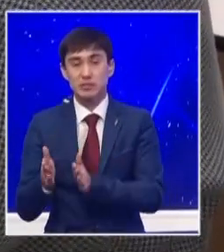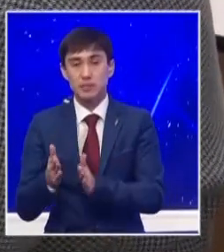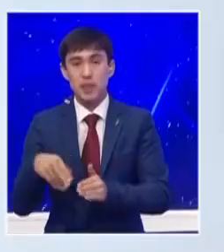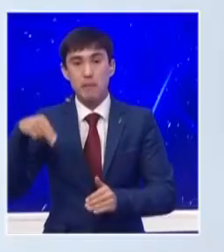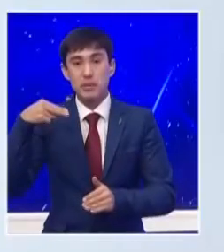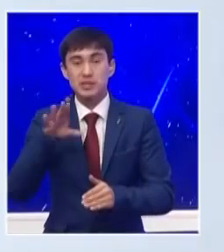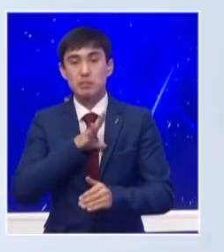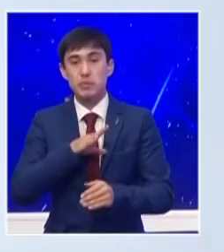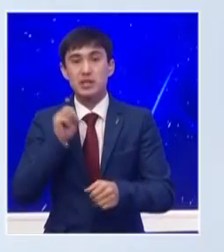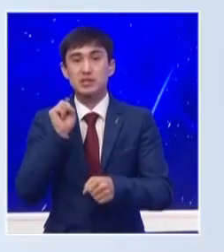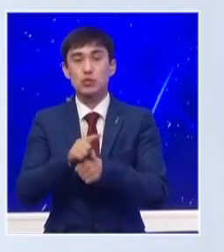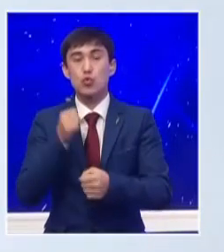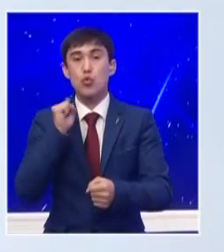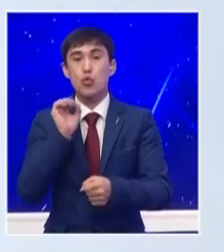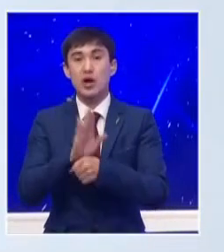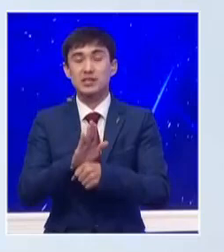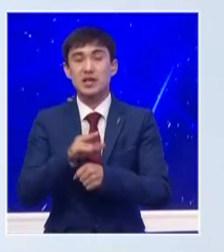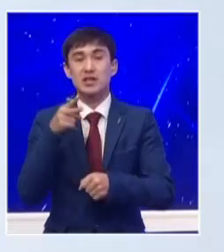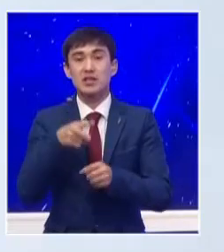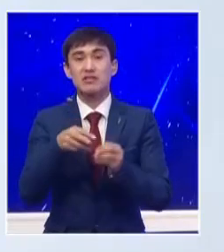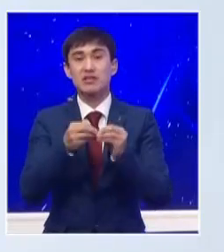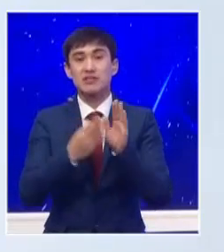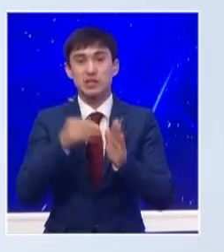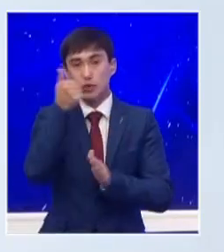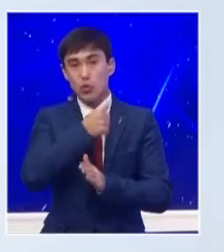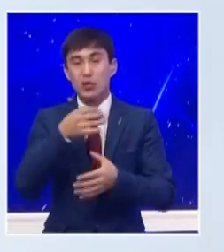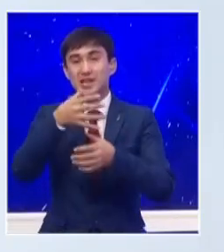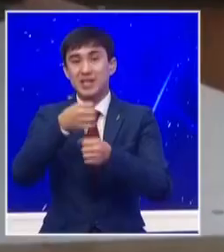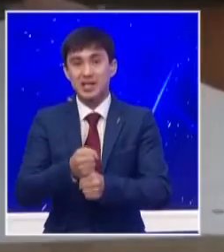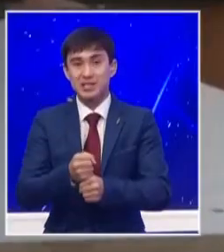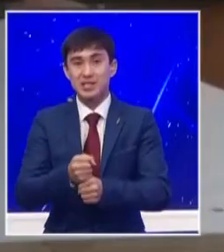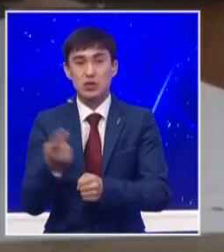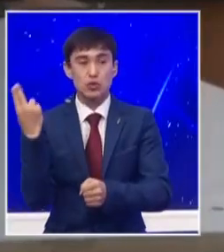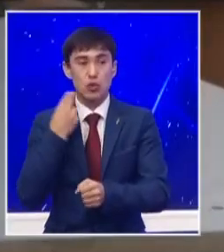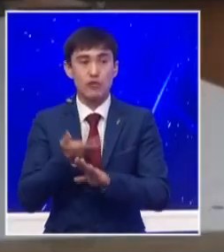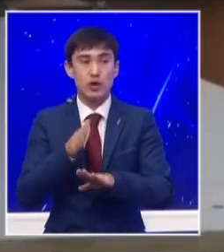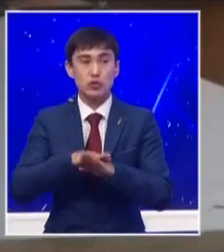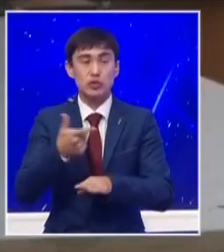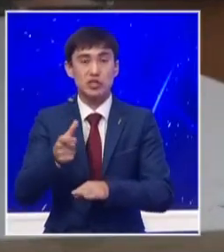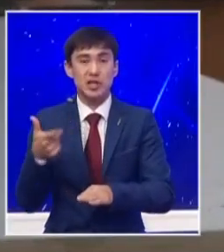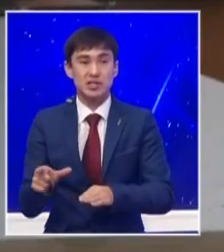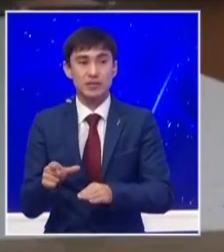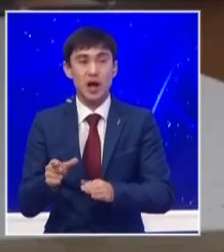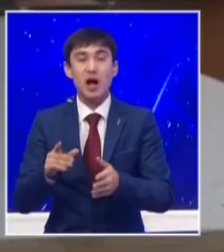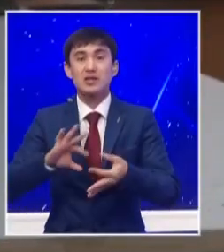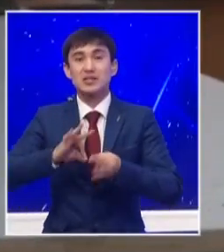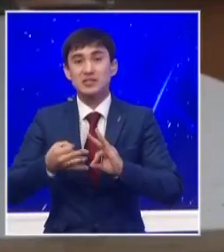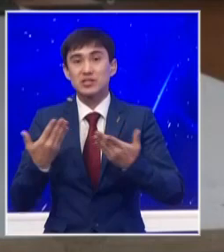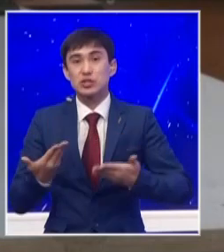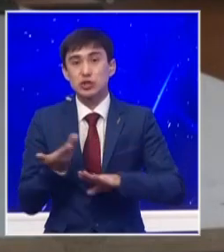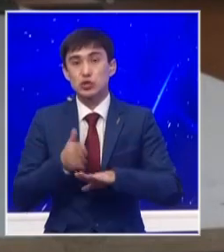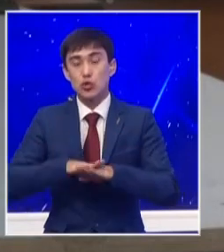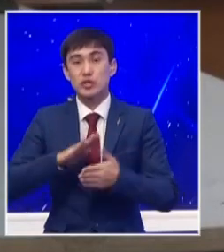президентом был издан указ от 2019 года о сокращении долговой нагрузки граждан оказавшихся в тяжёлой